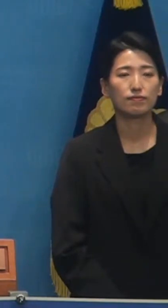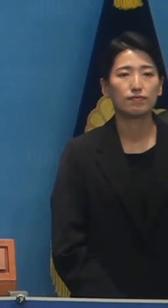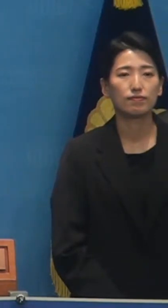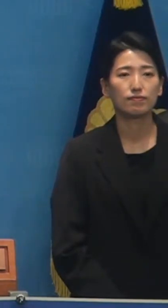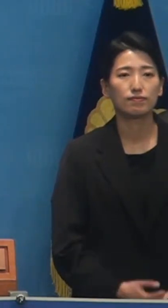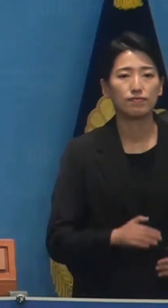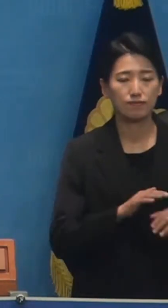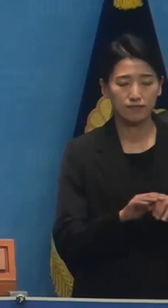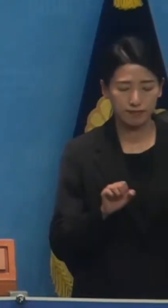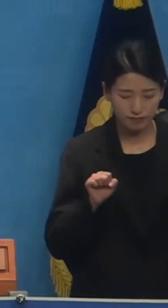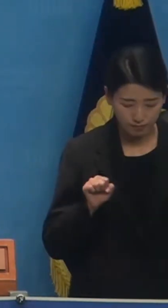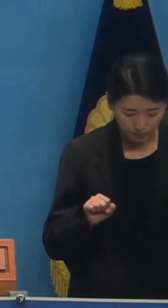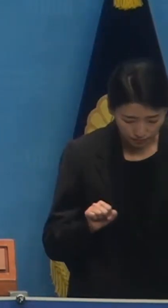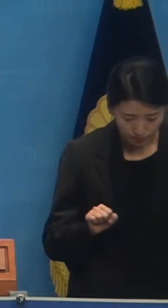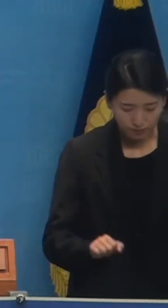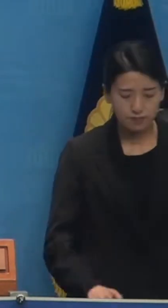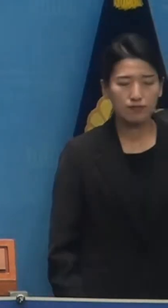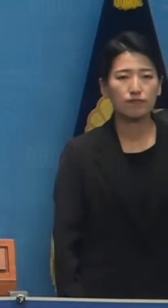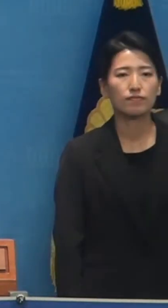안녕하십니까.